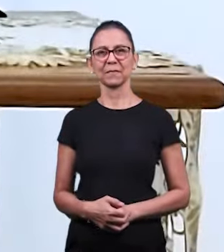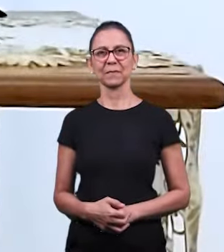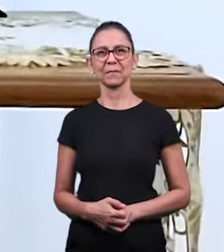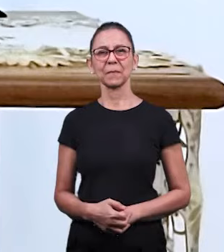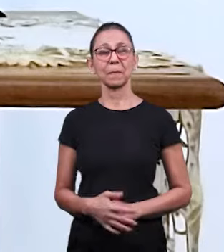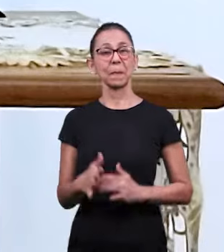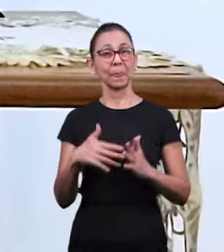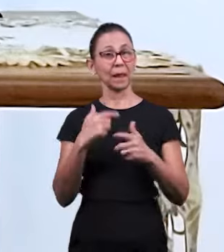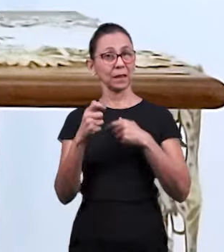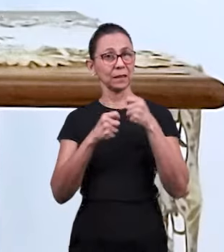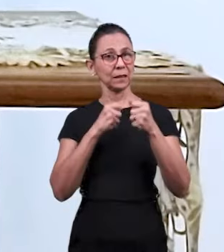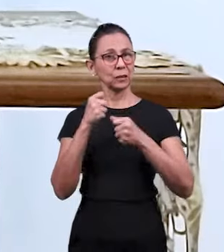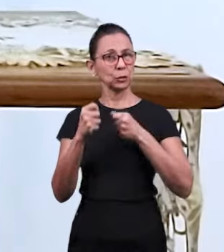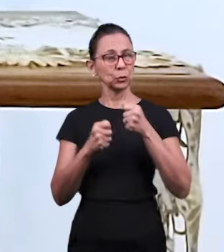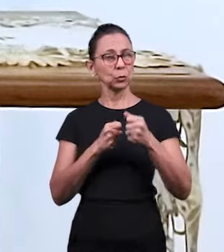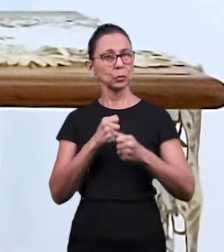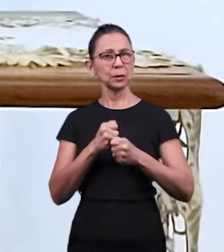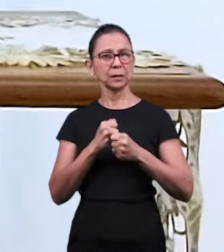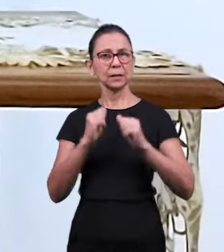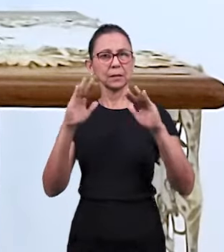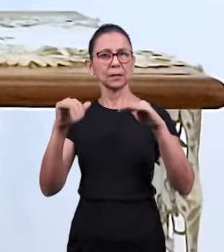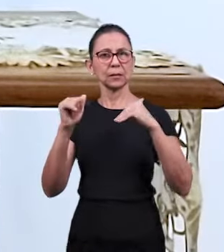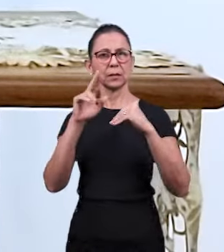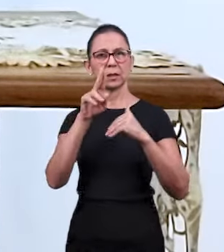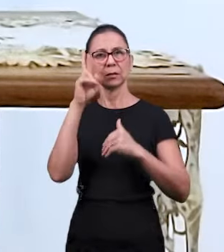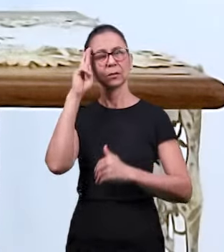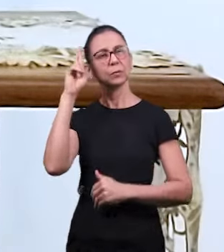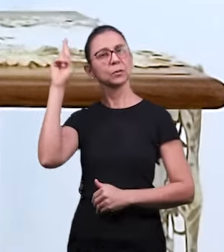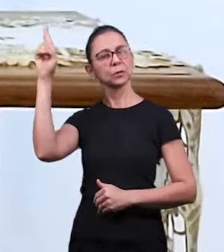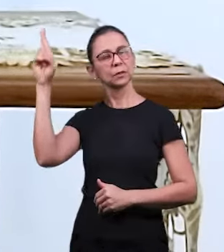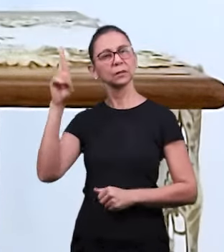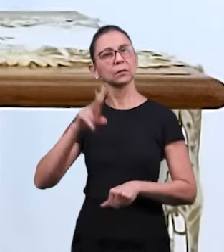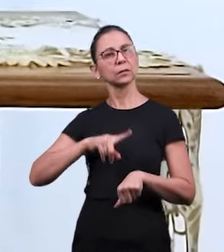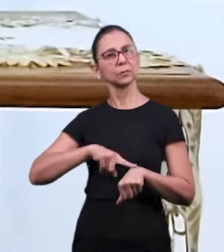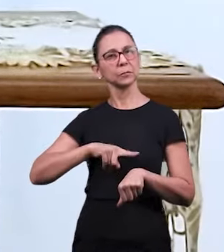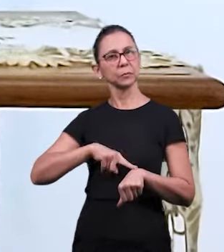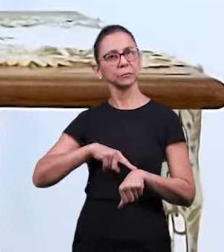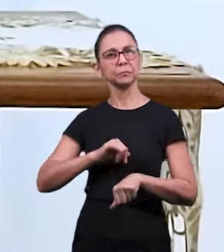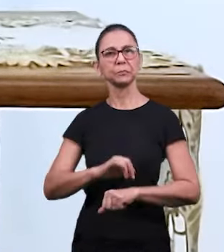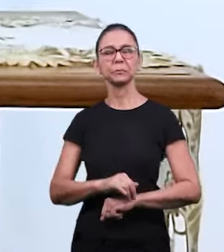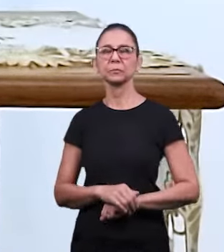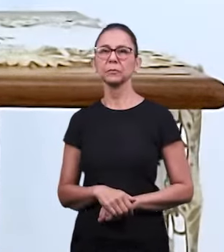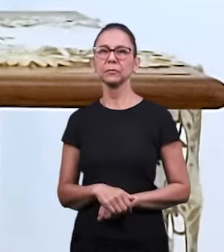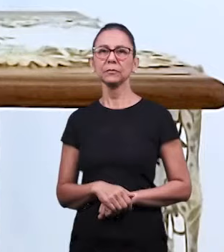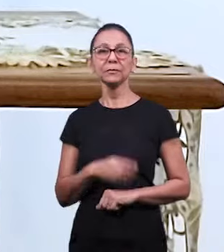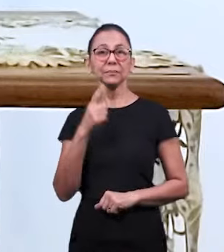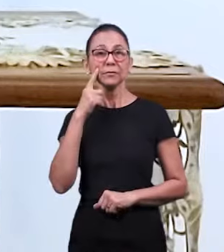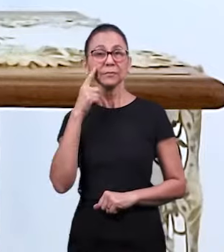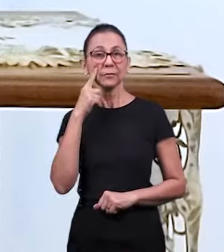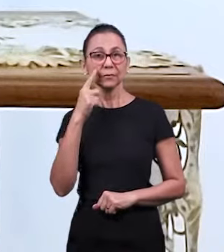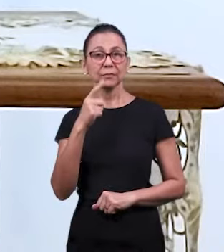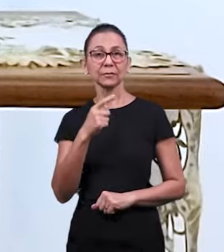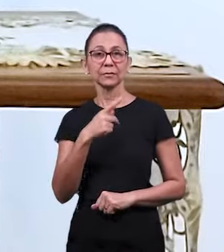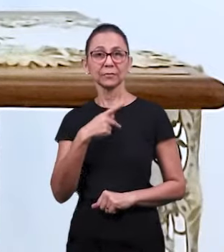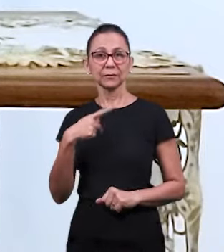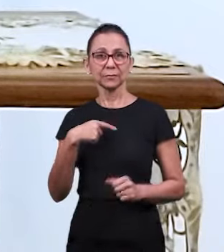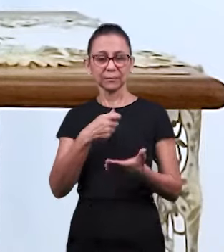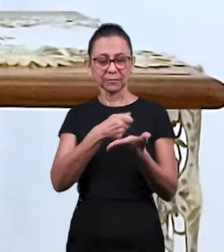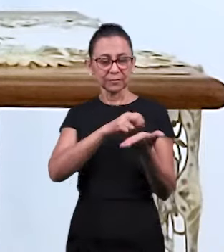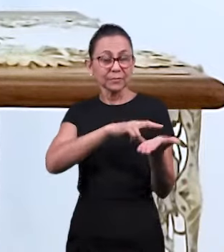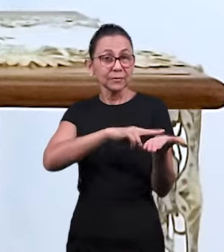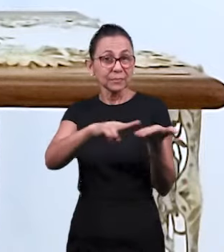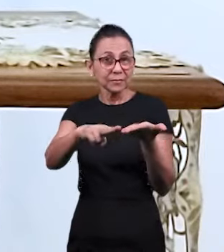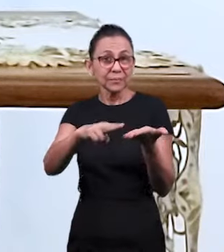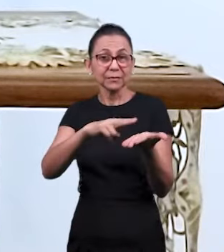Аллилуйя, слава Господу, благословен Господь Бог наш. И сейчас мы послушаем пасторские послания, обращенные